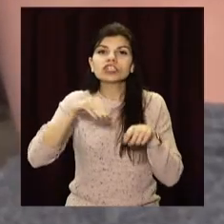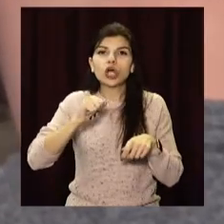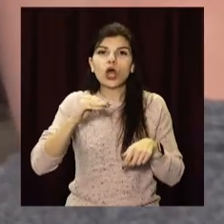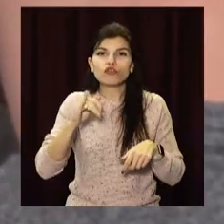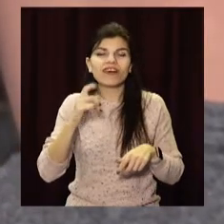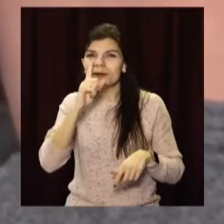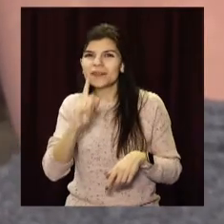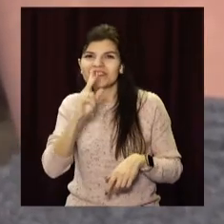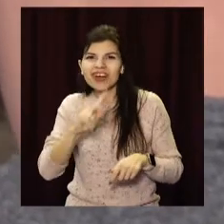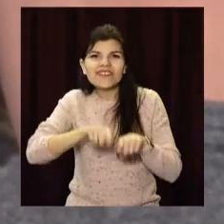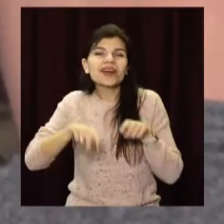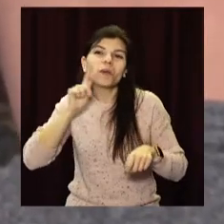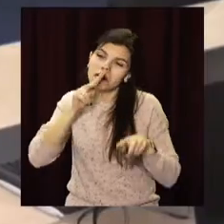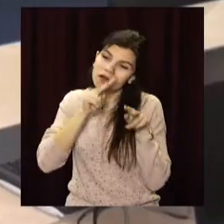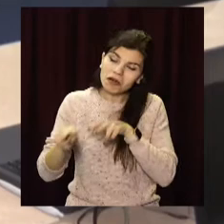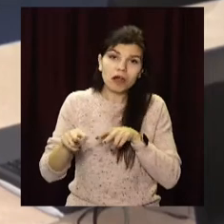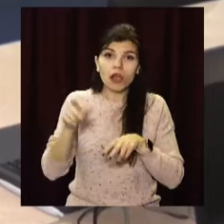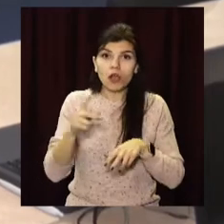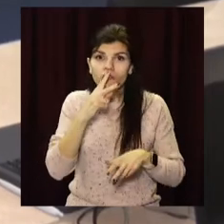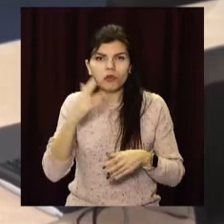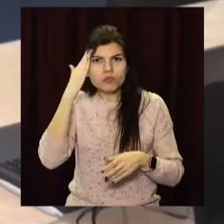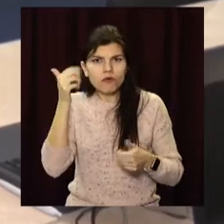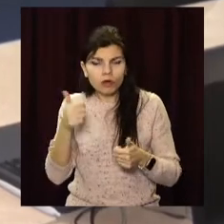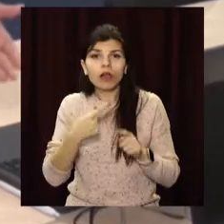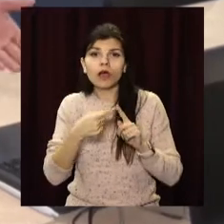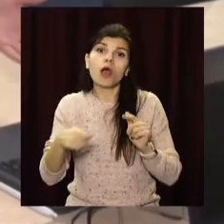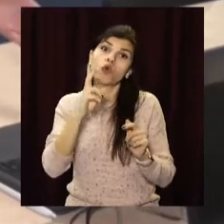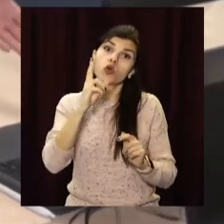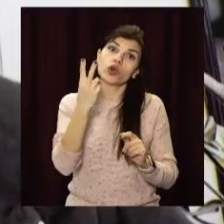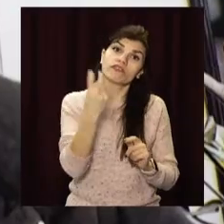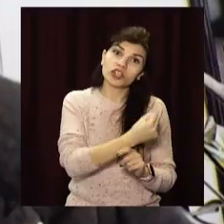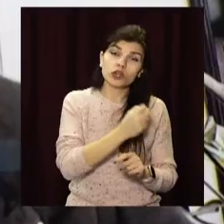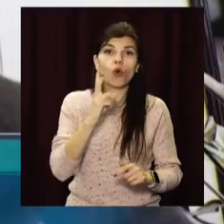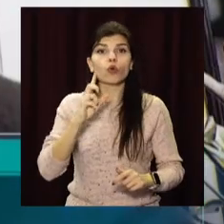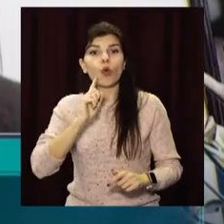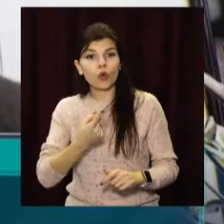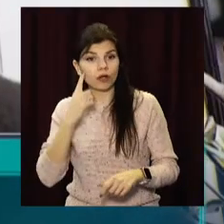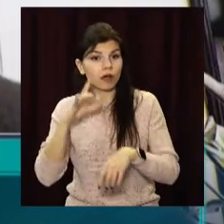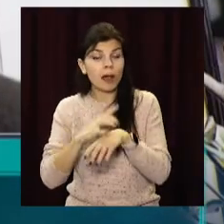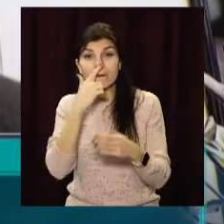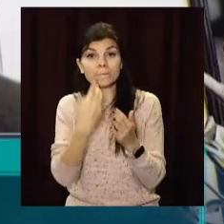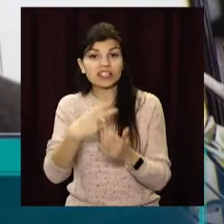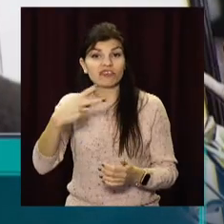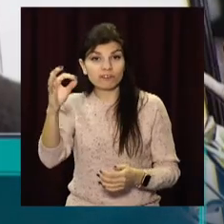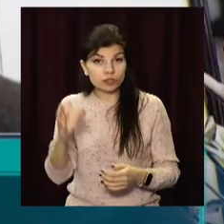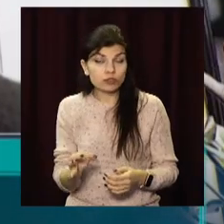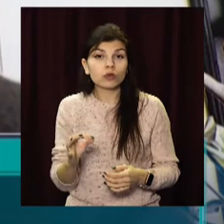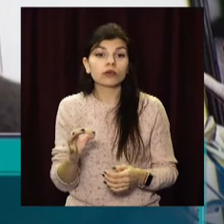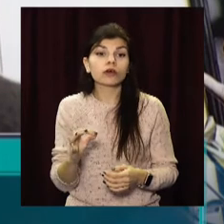щоб оцінити здібності та навички нового фахівця, треба 2 тижні, іншим – рік. Близько 20%